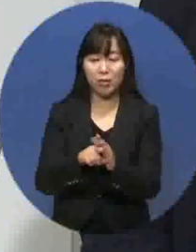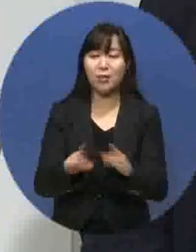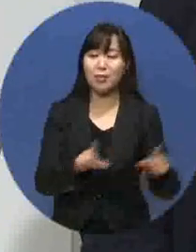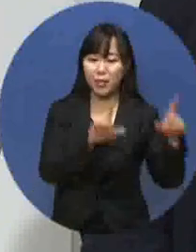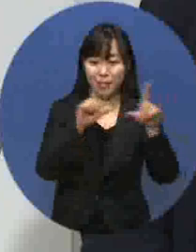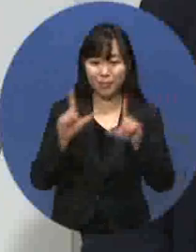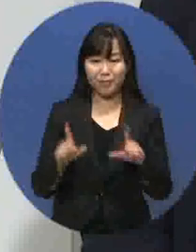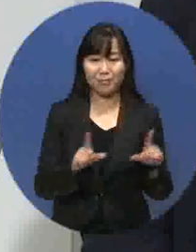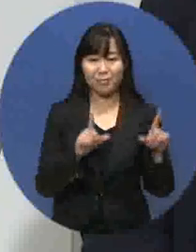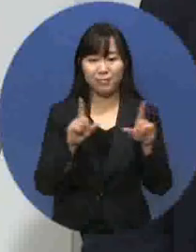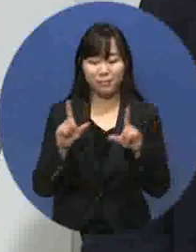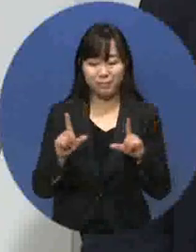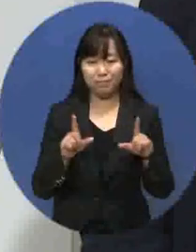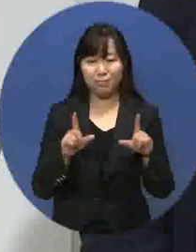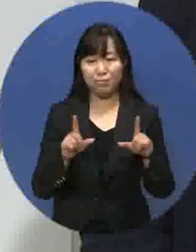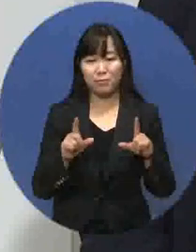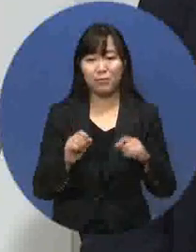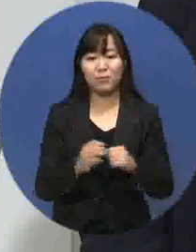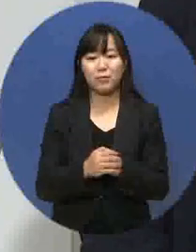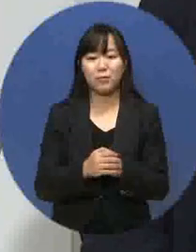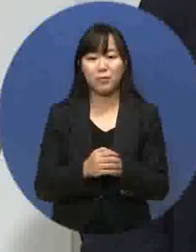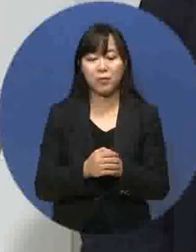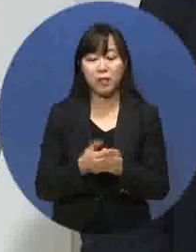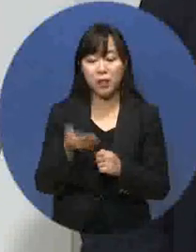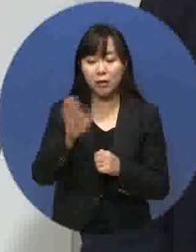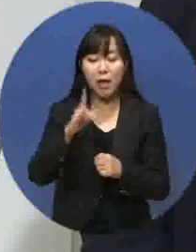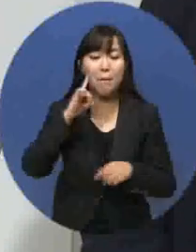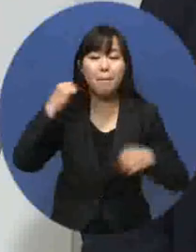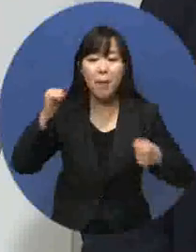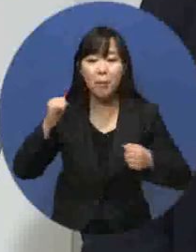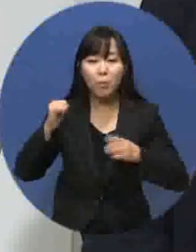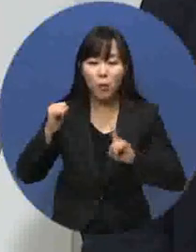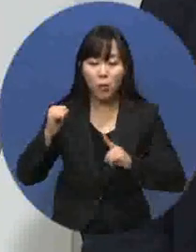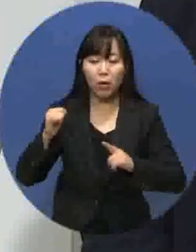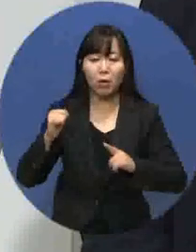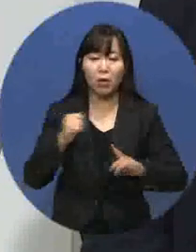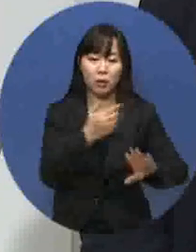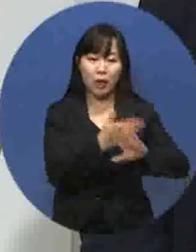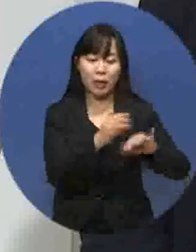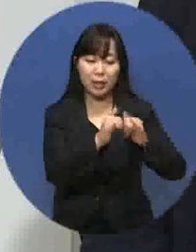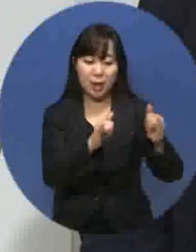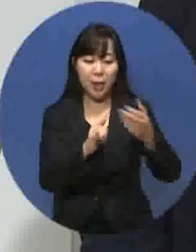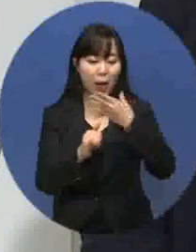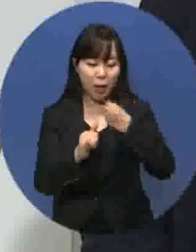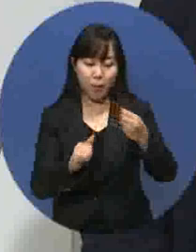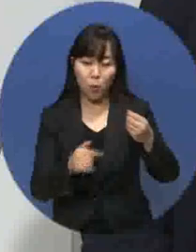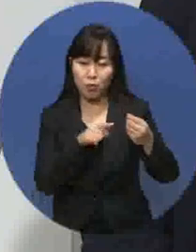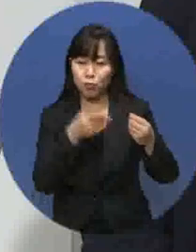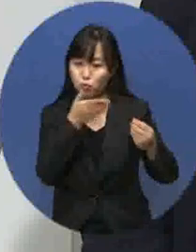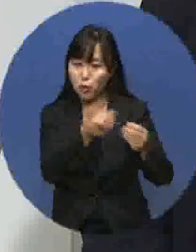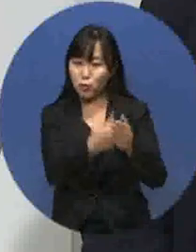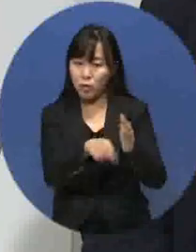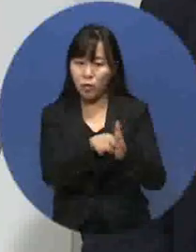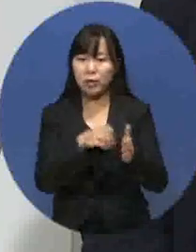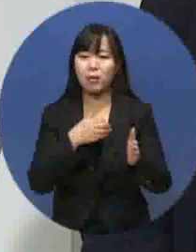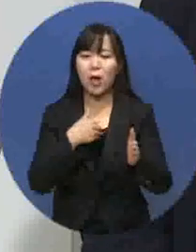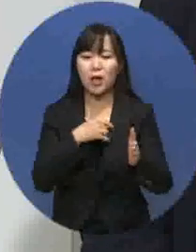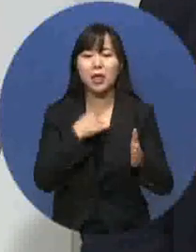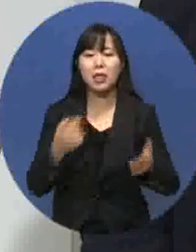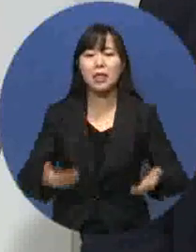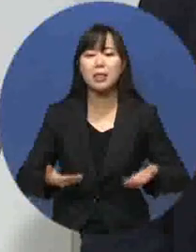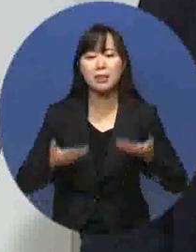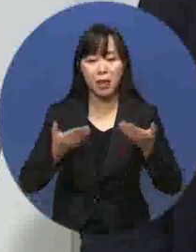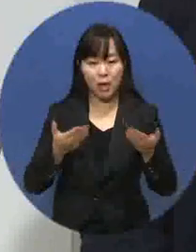삶을 살잖아요. 근데 배우라는 꿈은 남의 행복을 주기 위해 나를 희생해야